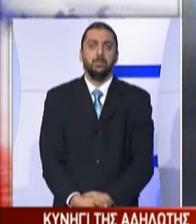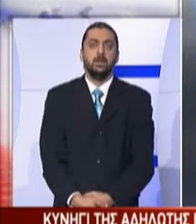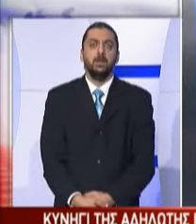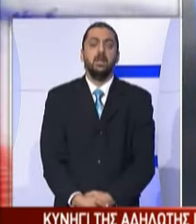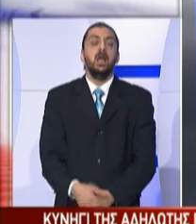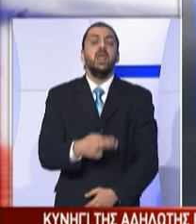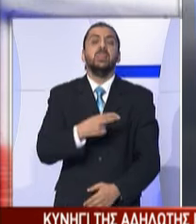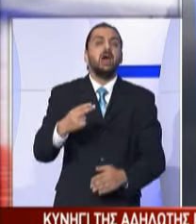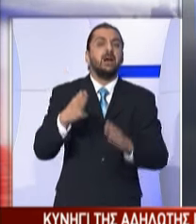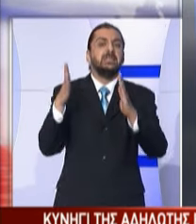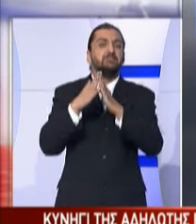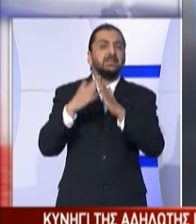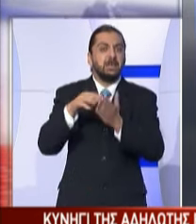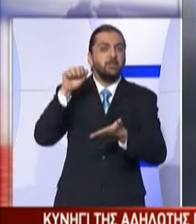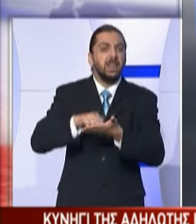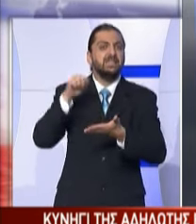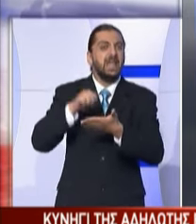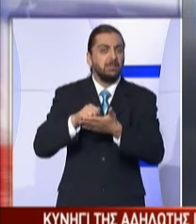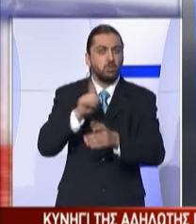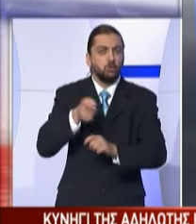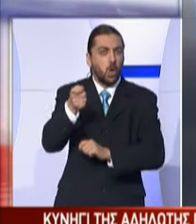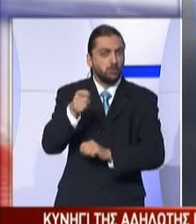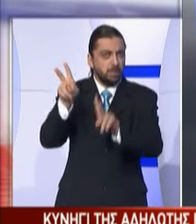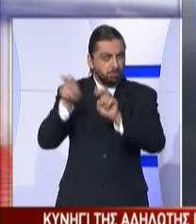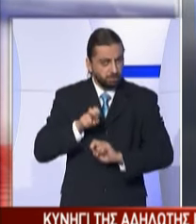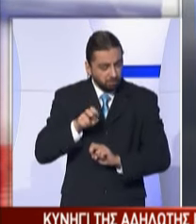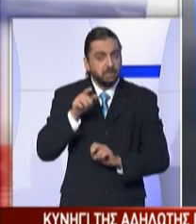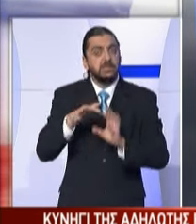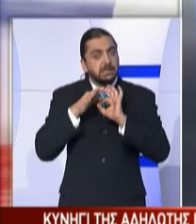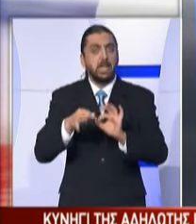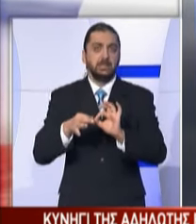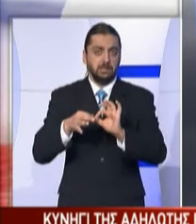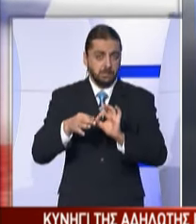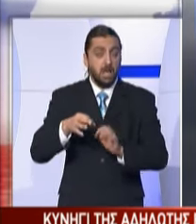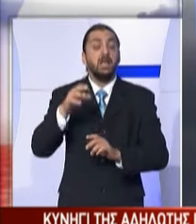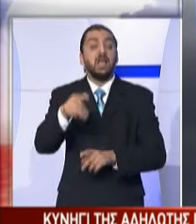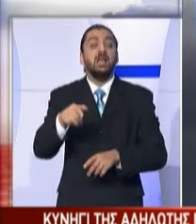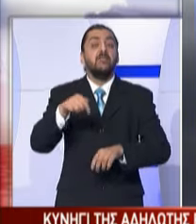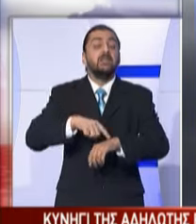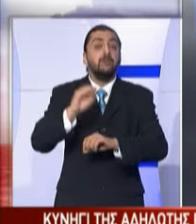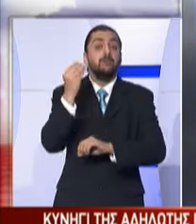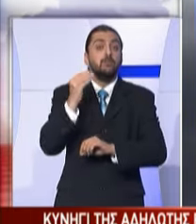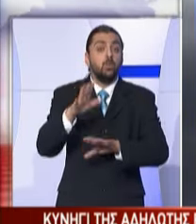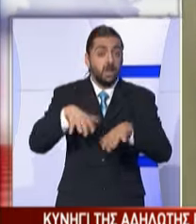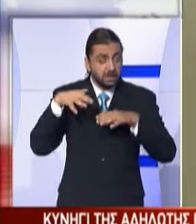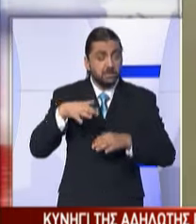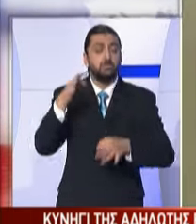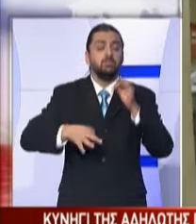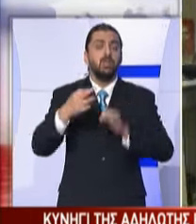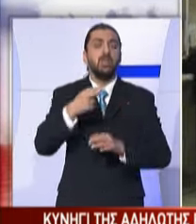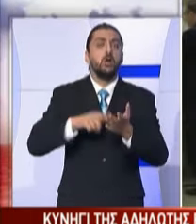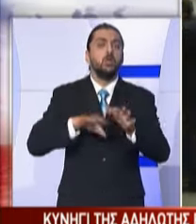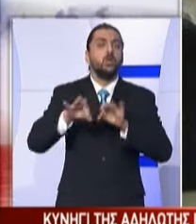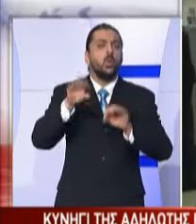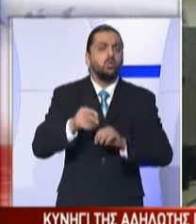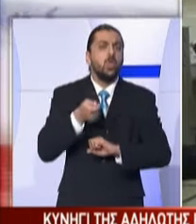Συνεχίζεται ο θόρυβος για το θέμα των πληστηριασμών, ενώ στην αρμόδια Επιτροπή της Βουλής είναι σε εξέλιξη η συζήτηση του νομοσχεδίου για τα υπερχρεωμένα νοικοκυριά.